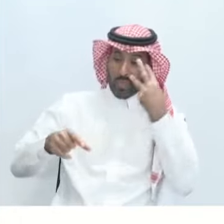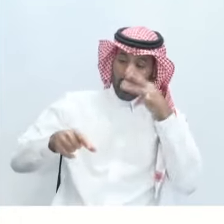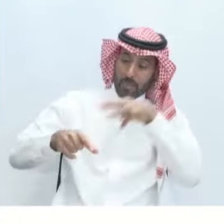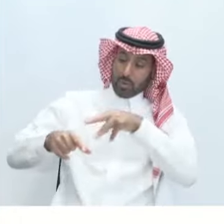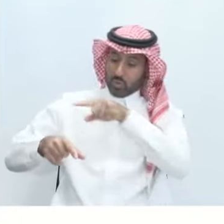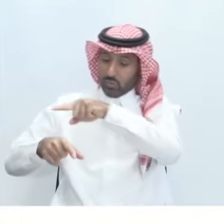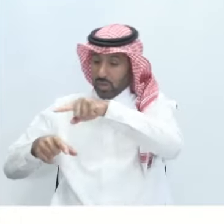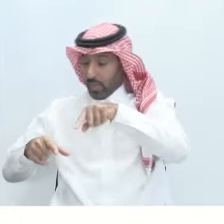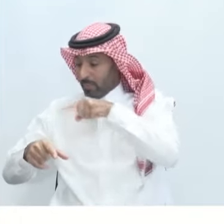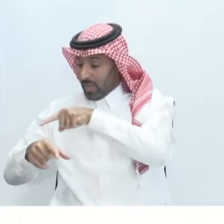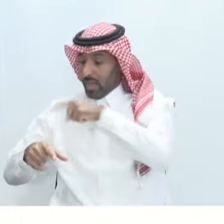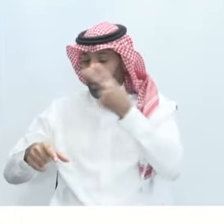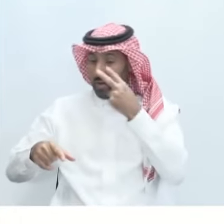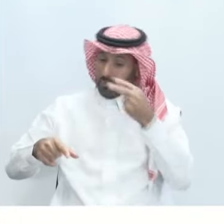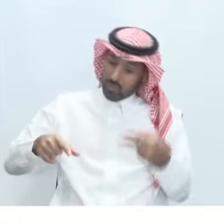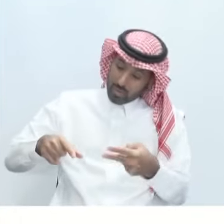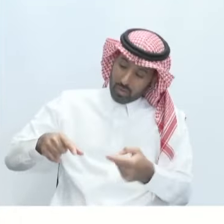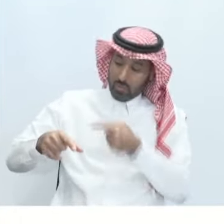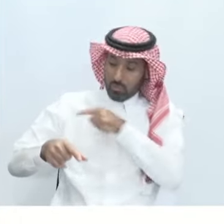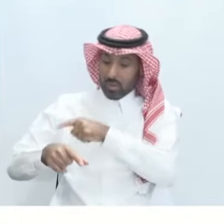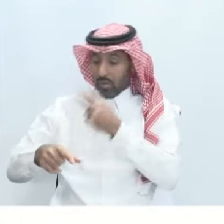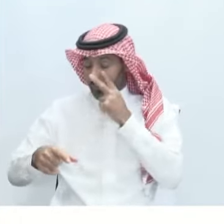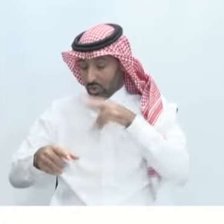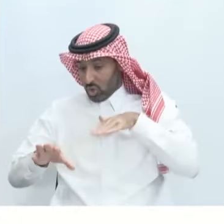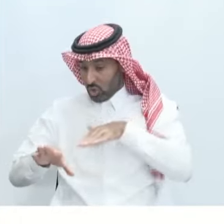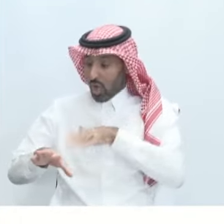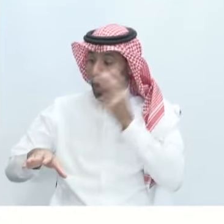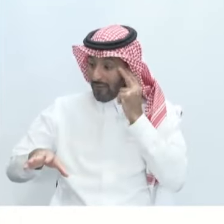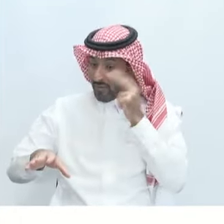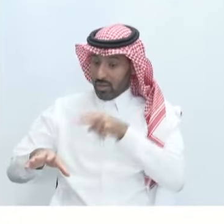ابعاد يمكن لمستشعر المسافه في الروبوت